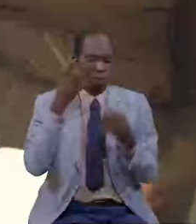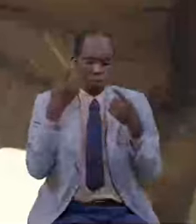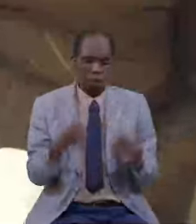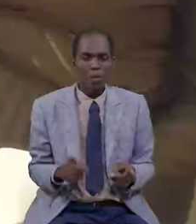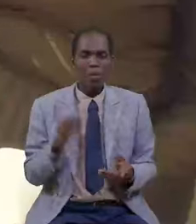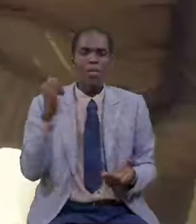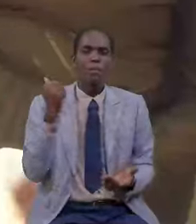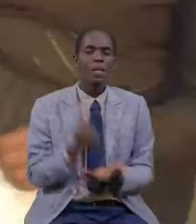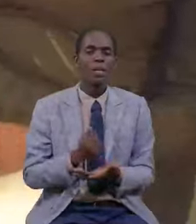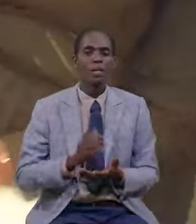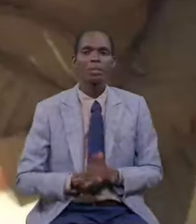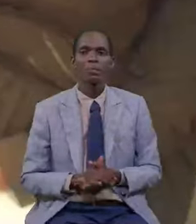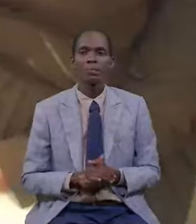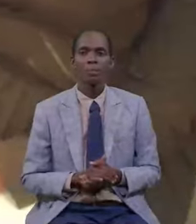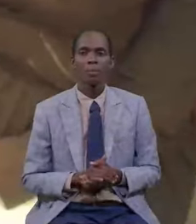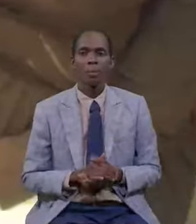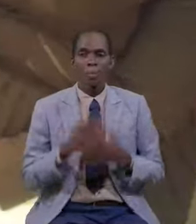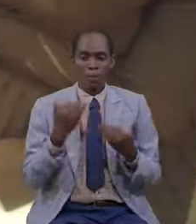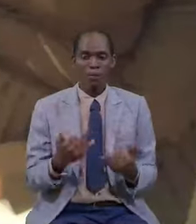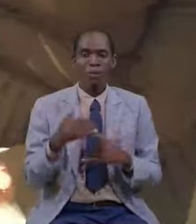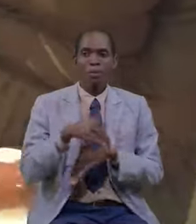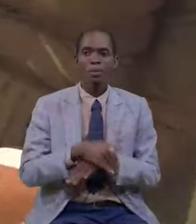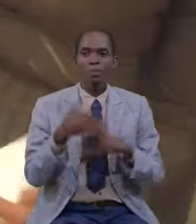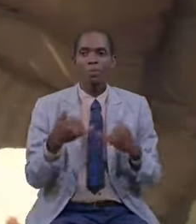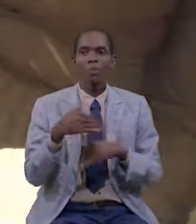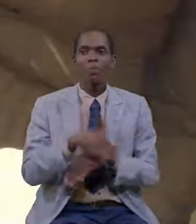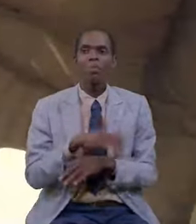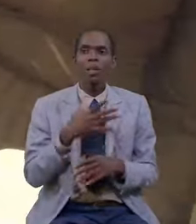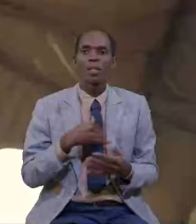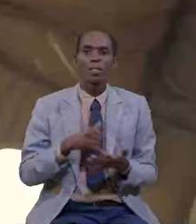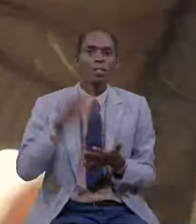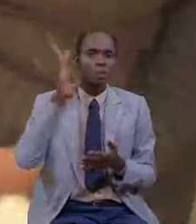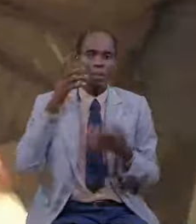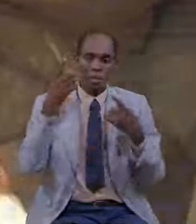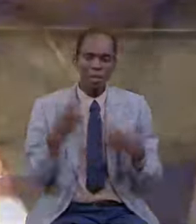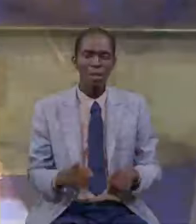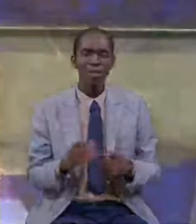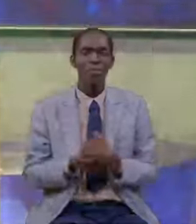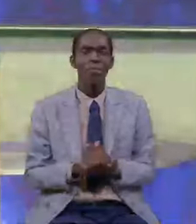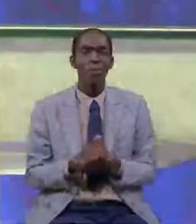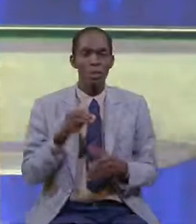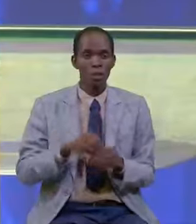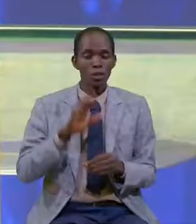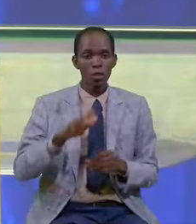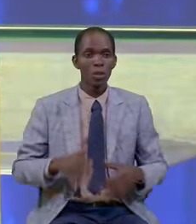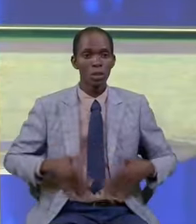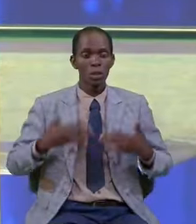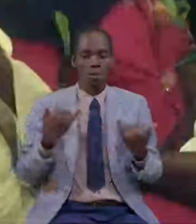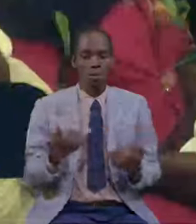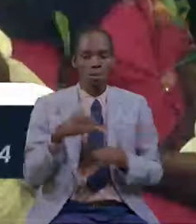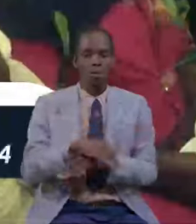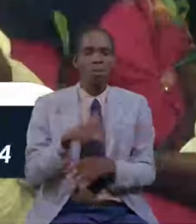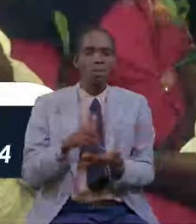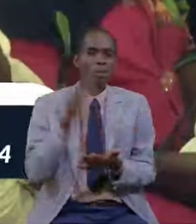Avant qu'il m'invoque, ce soir même, cela va s'accomplir dans votre vie. Dans votre vie, aujourd'hui, cela va